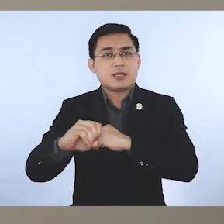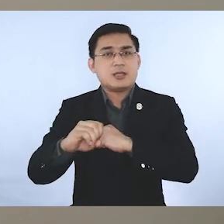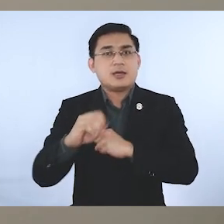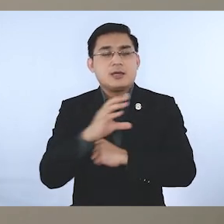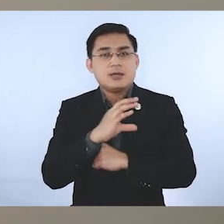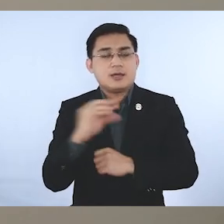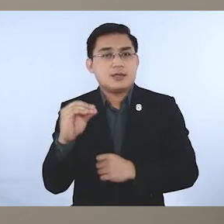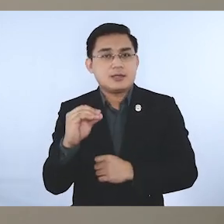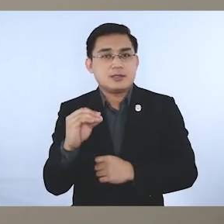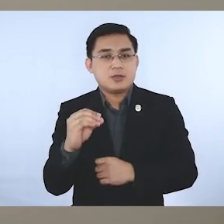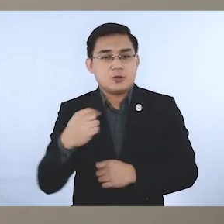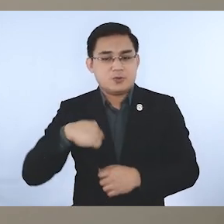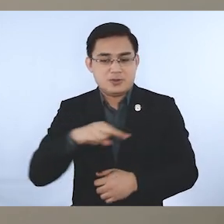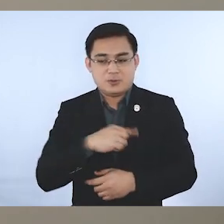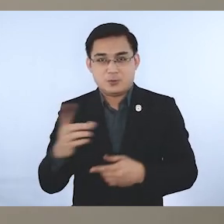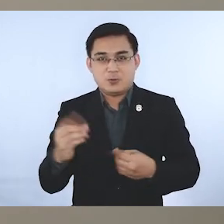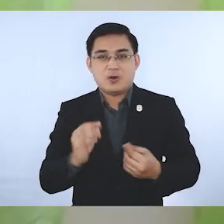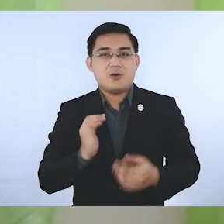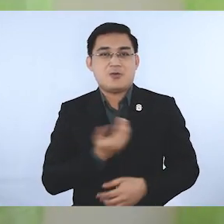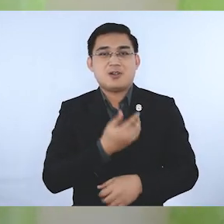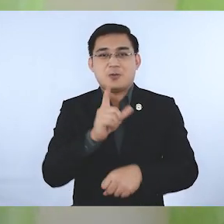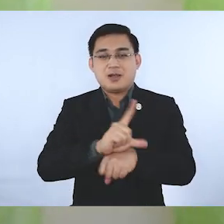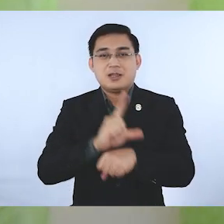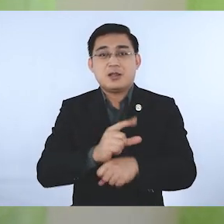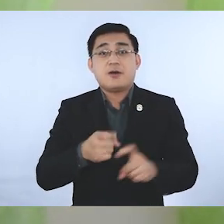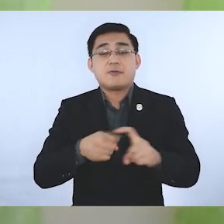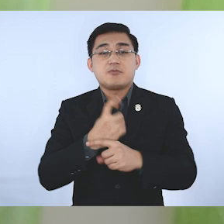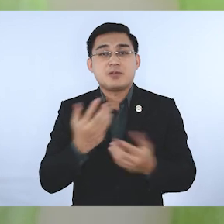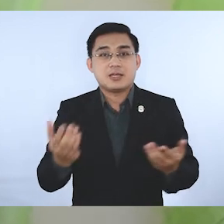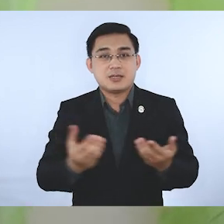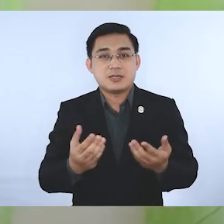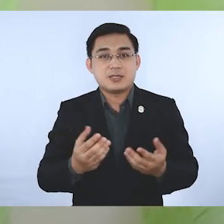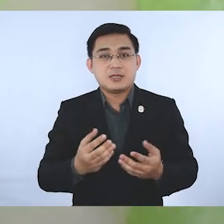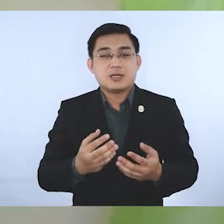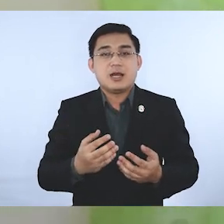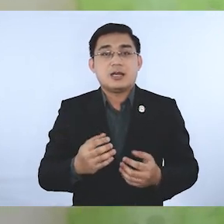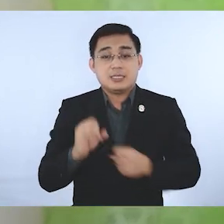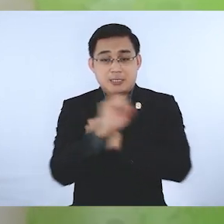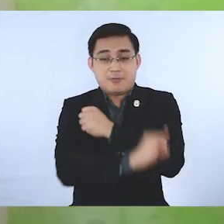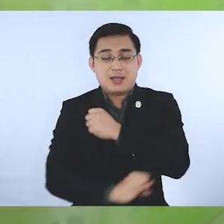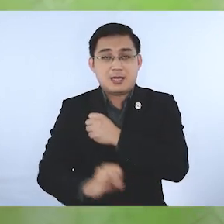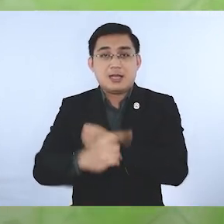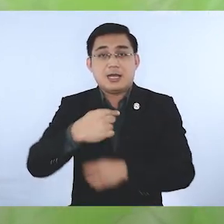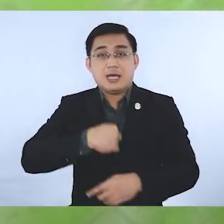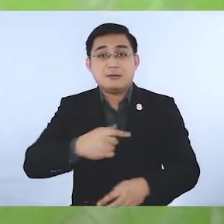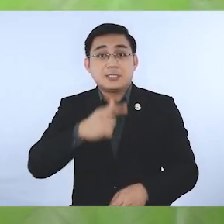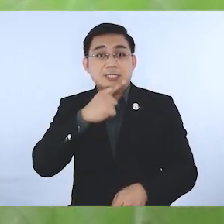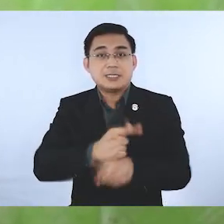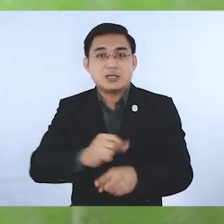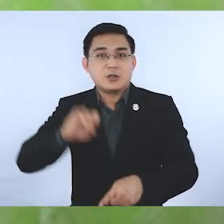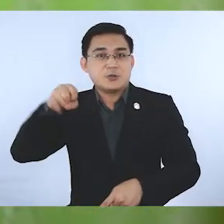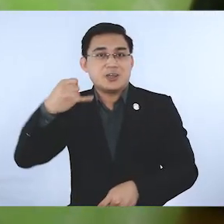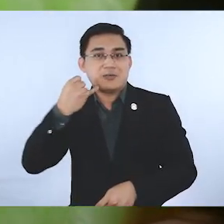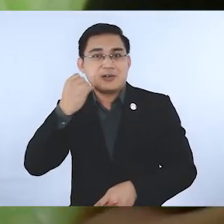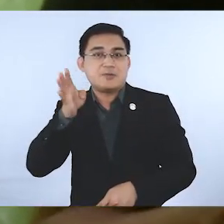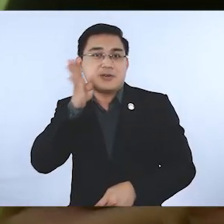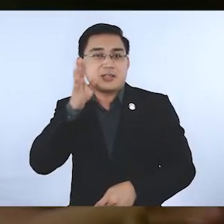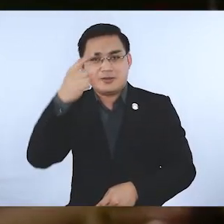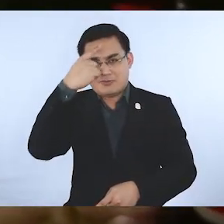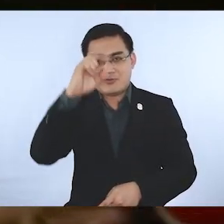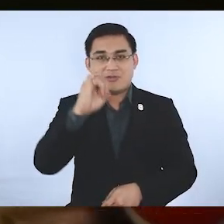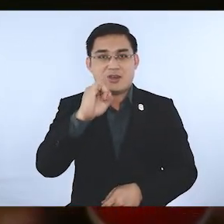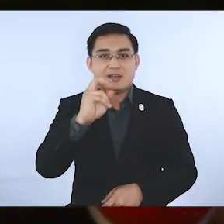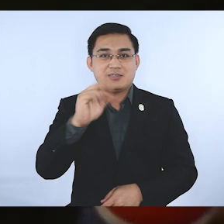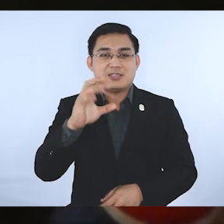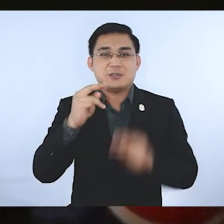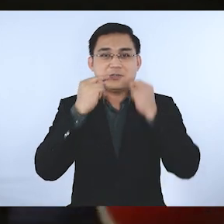ay isasagawa po namin sa aming lokal. Mula po rito sa Gamong Isabela, ako po si kapatid na Joy Bumatay para sa Iglesia